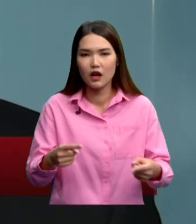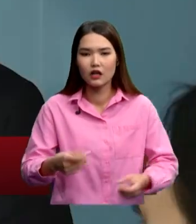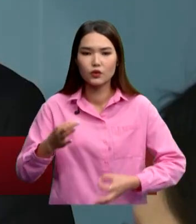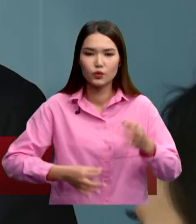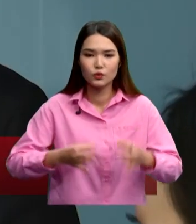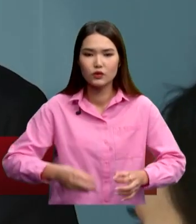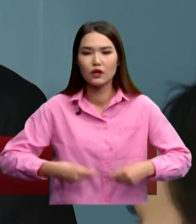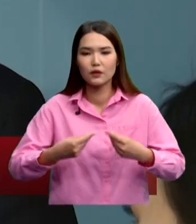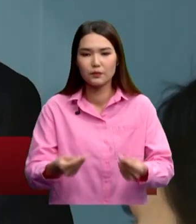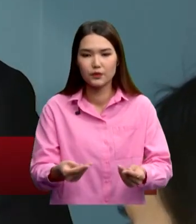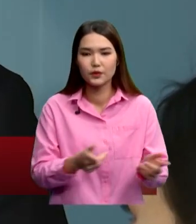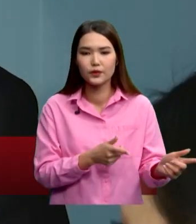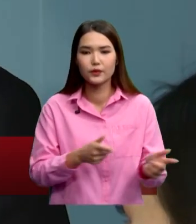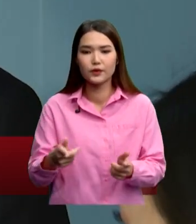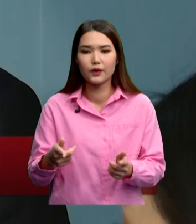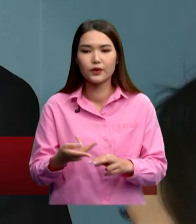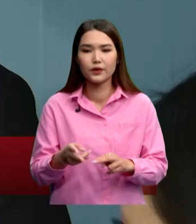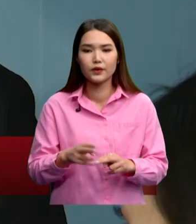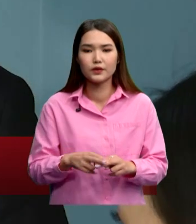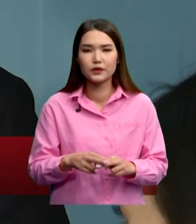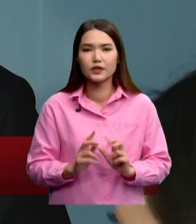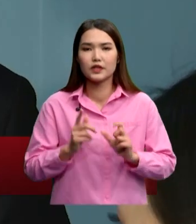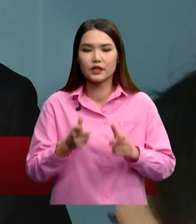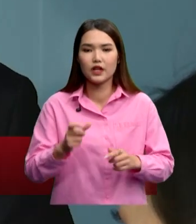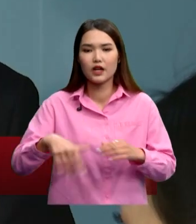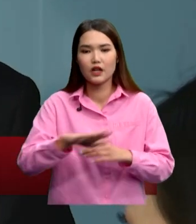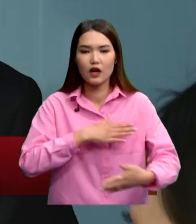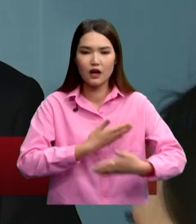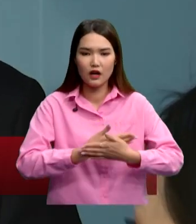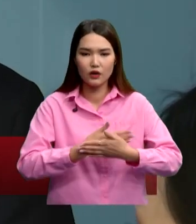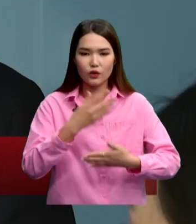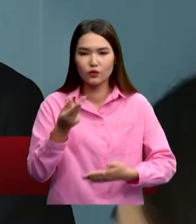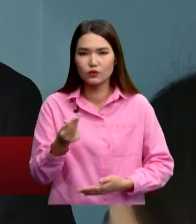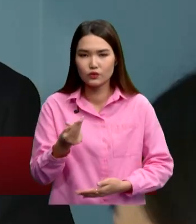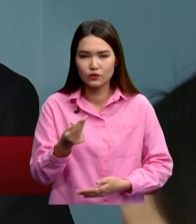беруге дайын. Сонымен біз ойлаймыз олармен бірігіп халықаралық сотқа